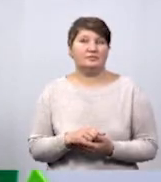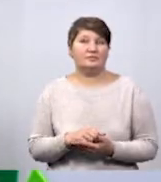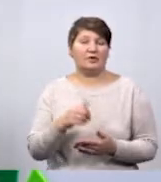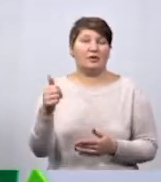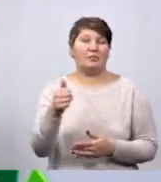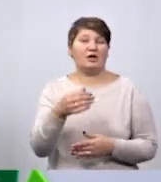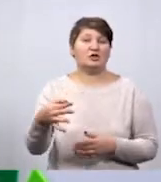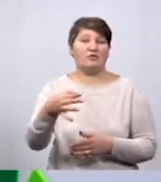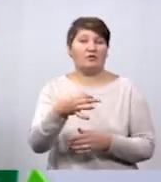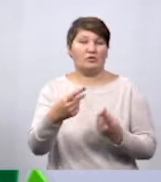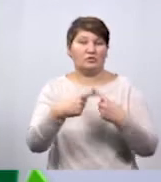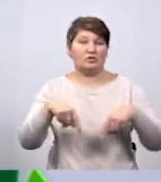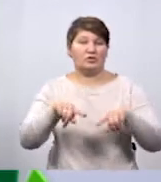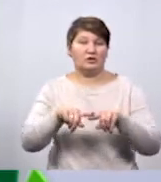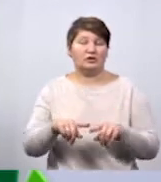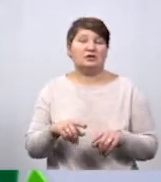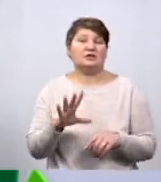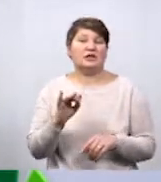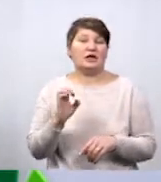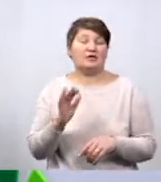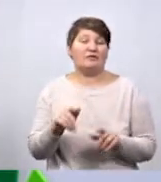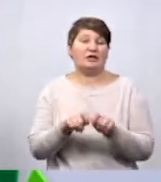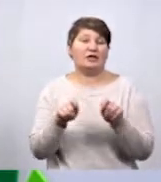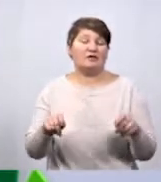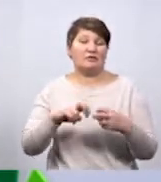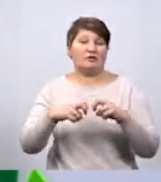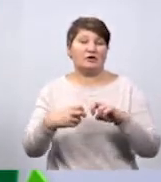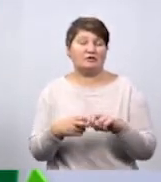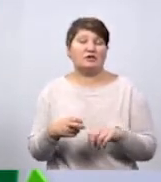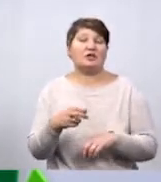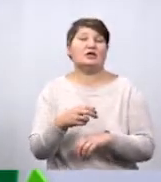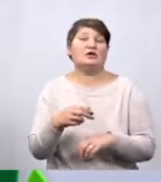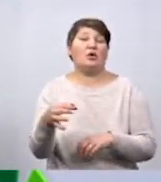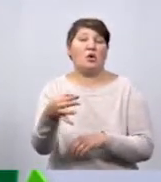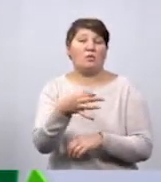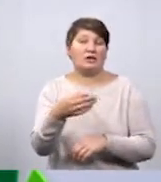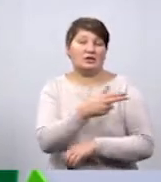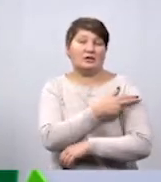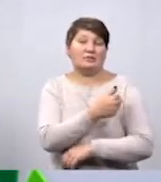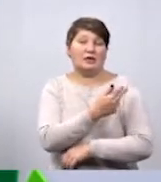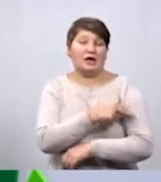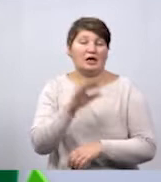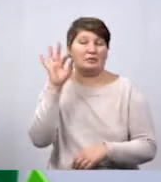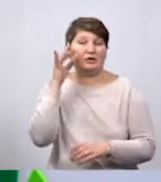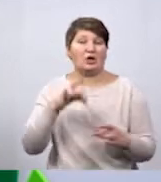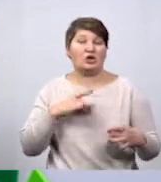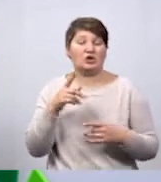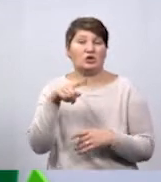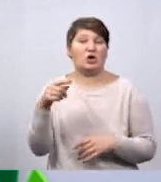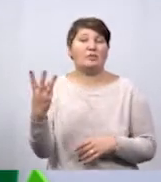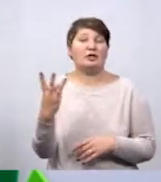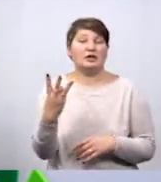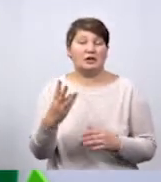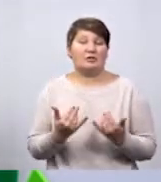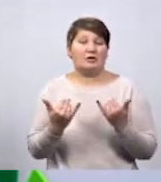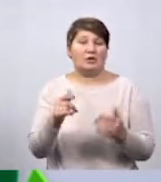Перше в області відділення коморбідних станів відкрили сьогодні у Івано-Франківській обласній психоневрологічній лікарні номер 3. Таке відділення призначене для